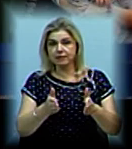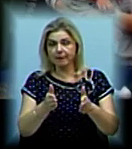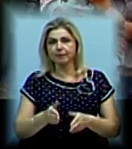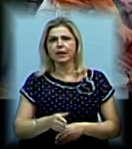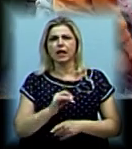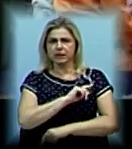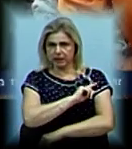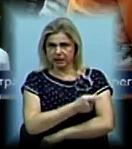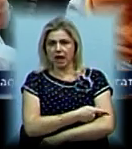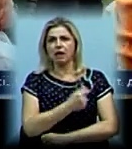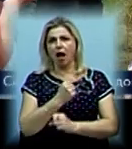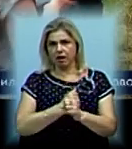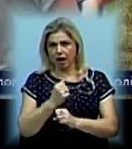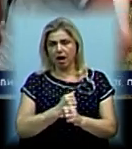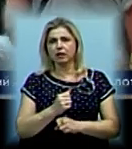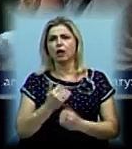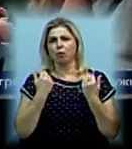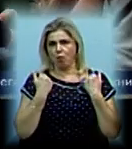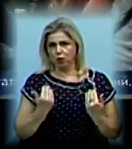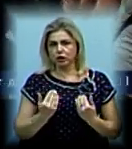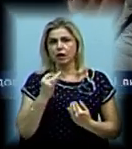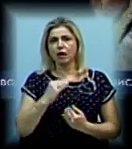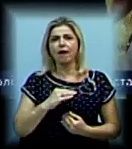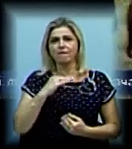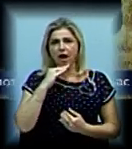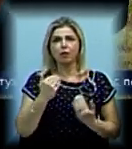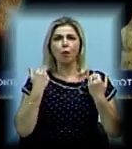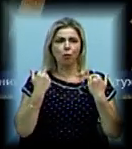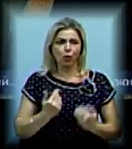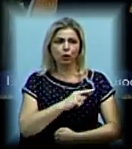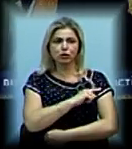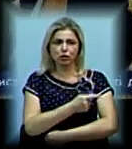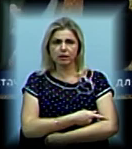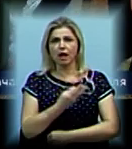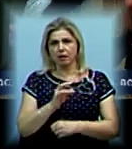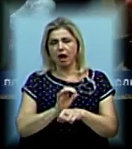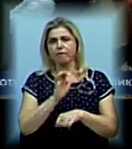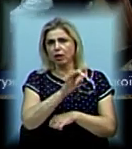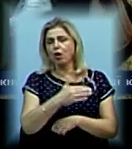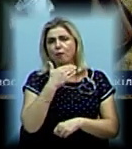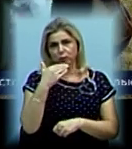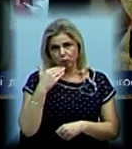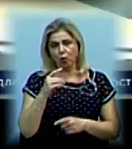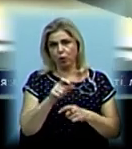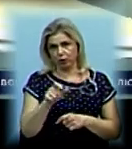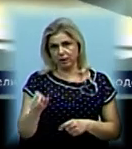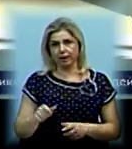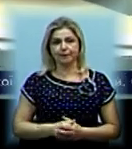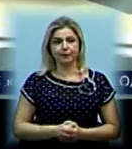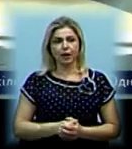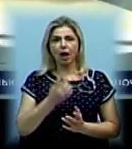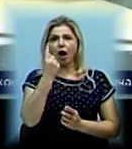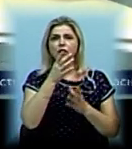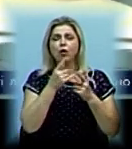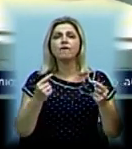силовой агрегат довольно мощный и хватает мощности для эвакуации огромного количества людей.